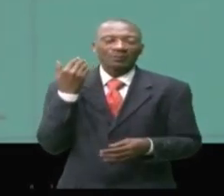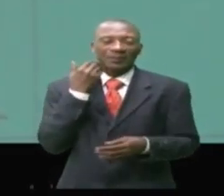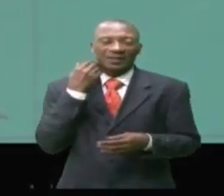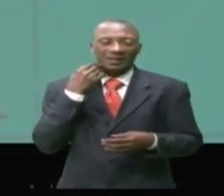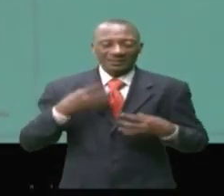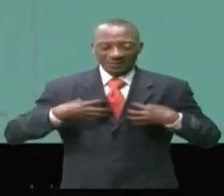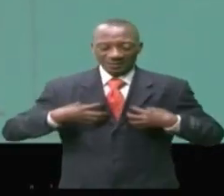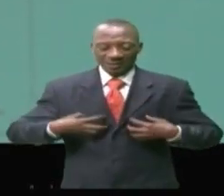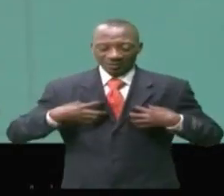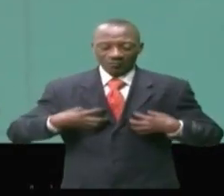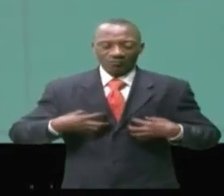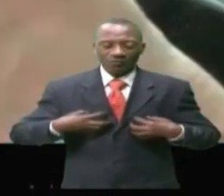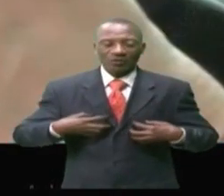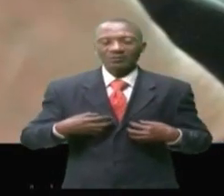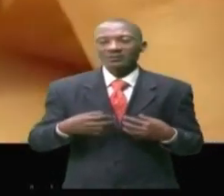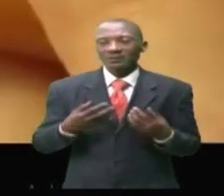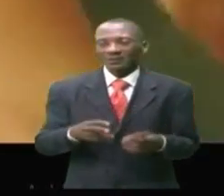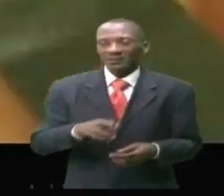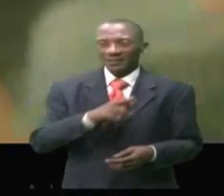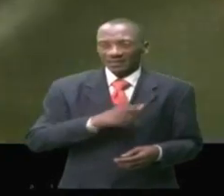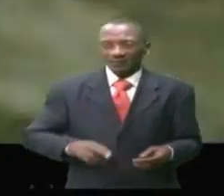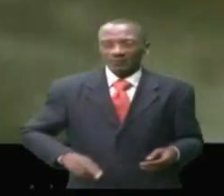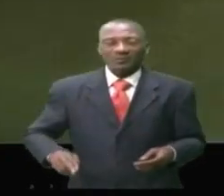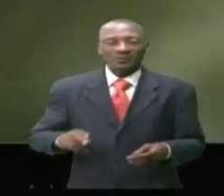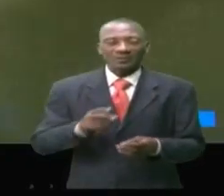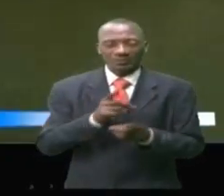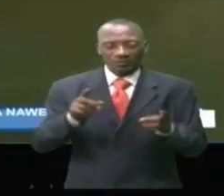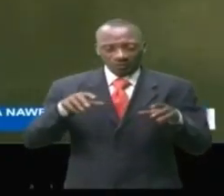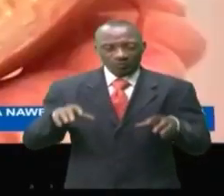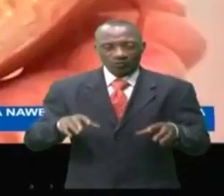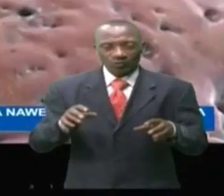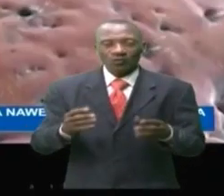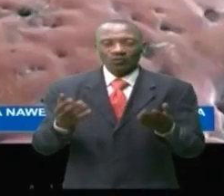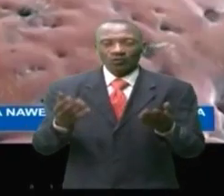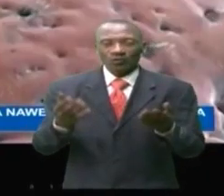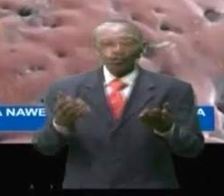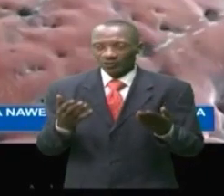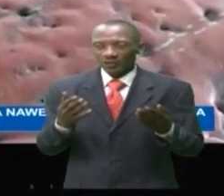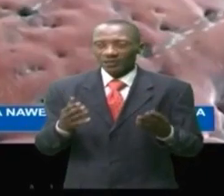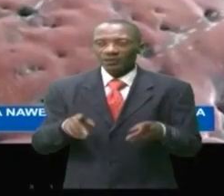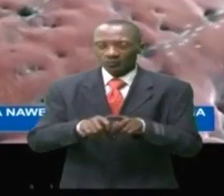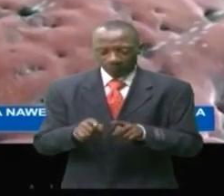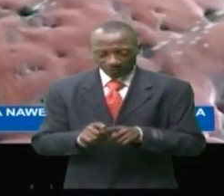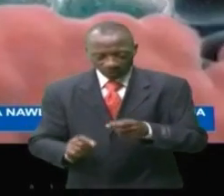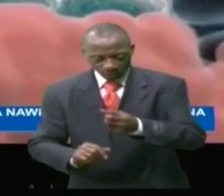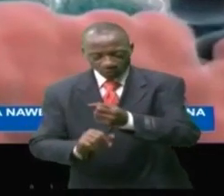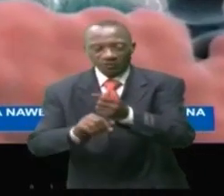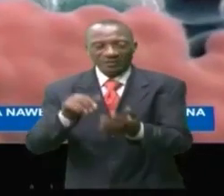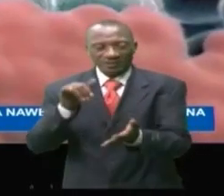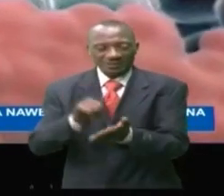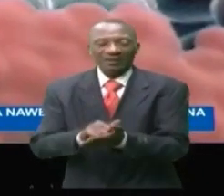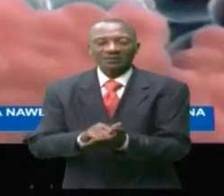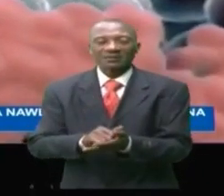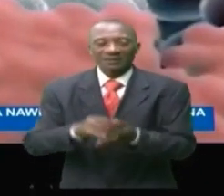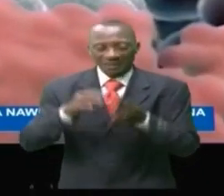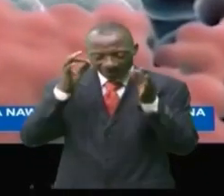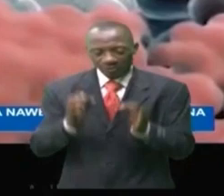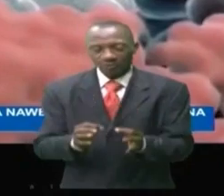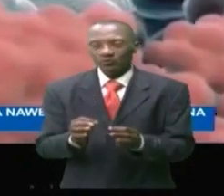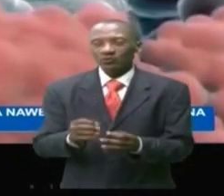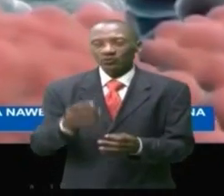électronique et autres sont responsables de plusieurs maladies, notamment les cancers, la tuberculose. Un appel est donc lancé car,